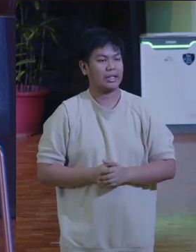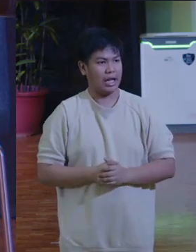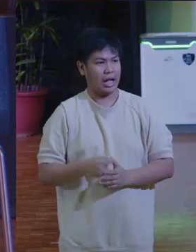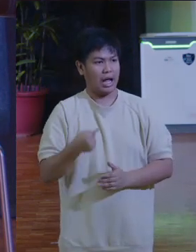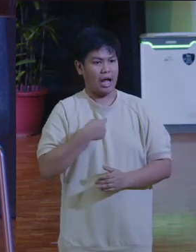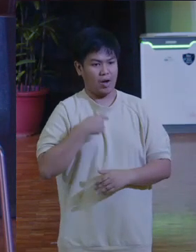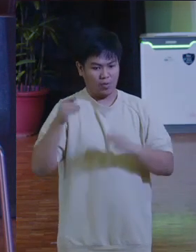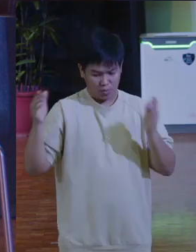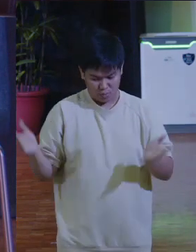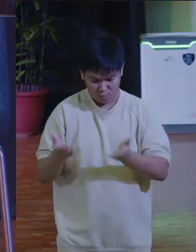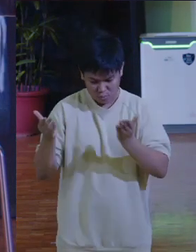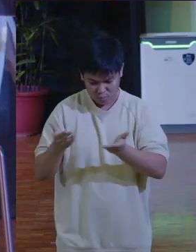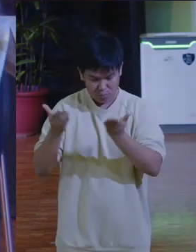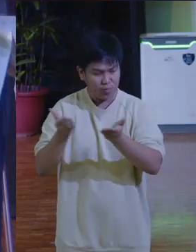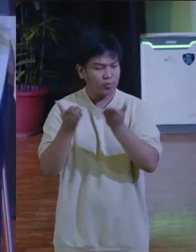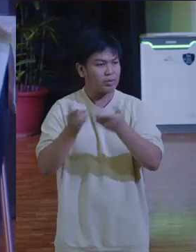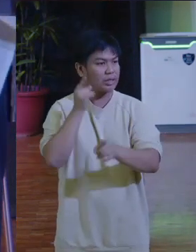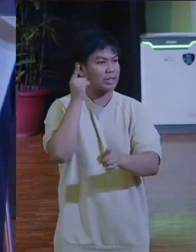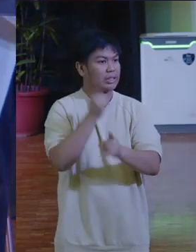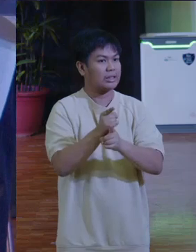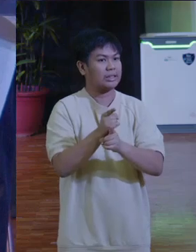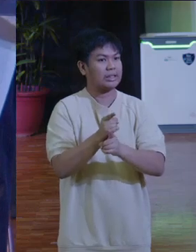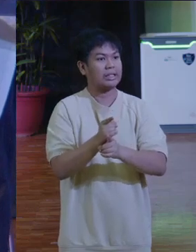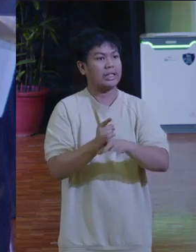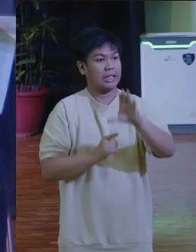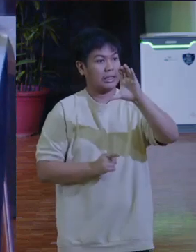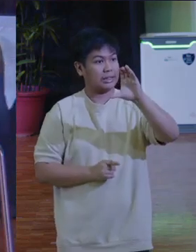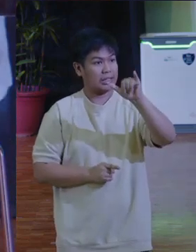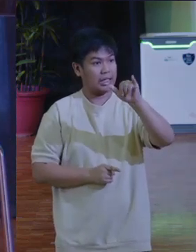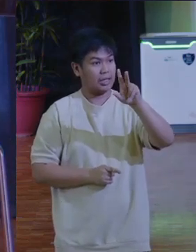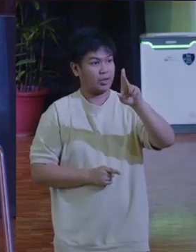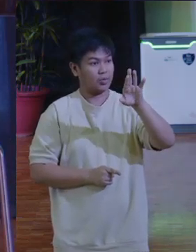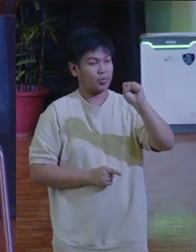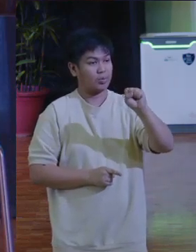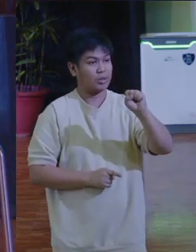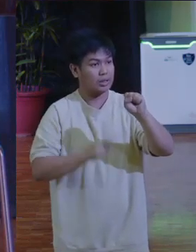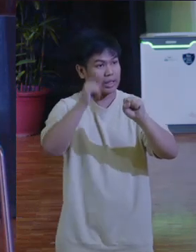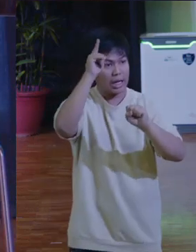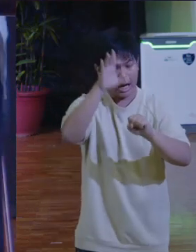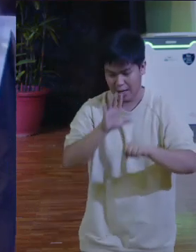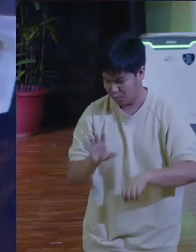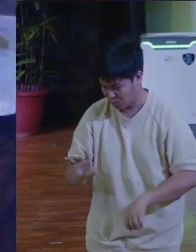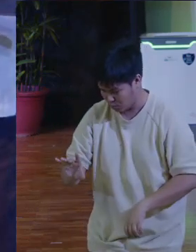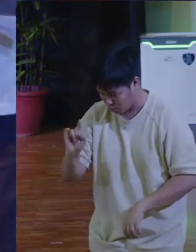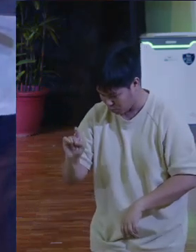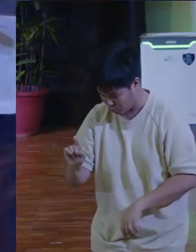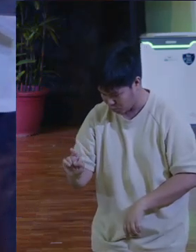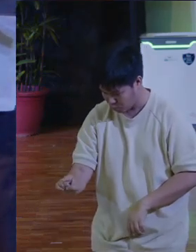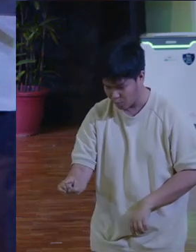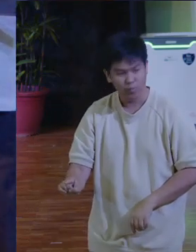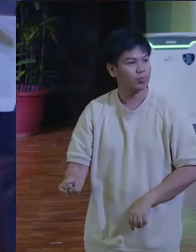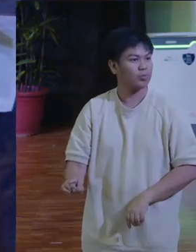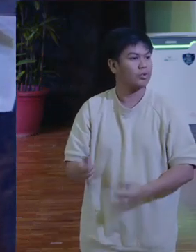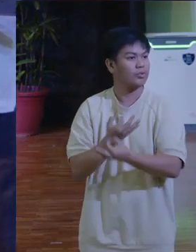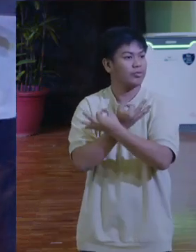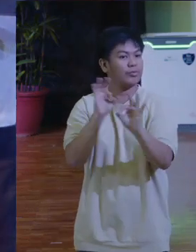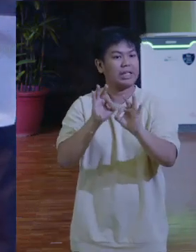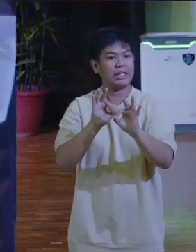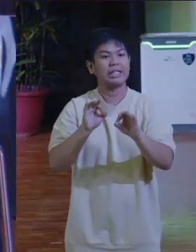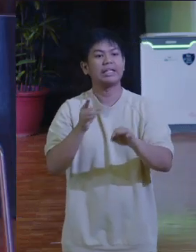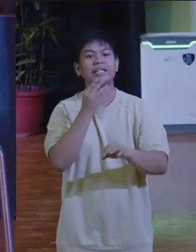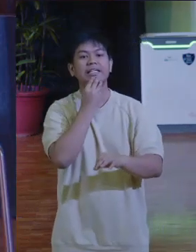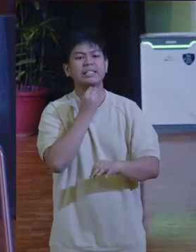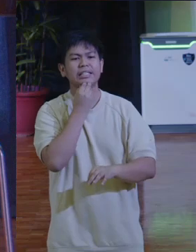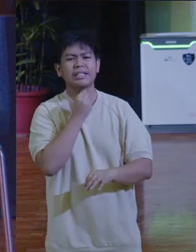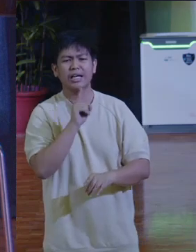in righteousness. Sino yung him? Si Cyrus. Diba? Isaiah 45, pinili niya si Cyrus para palayain ng Israel.